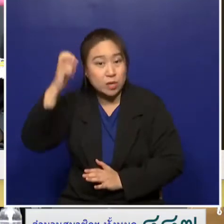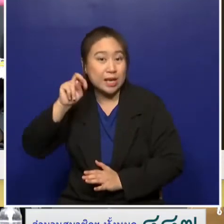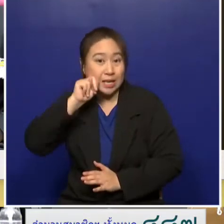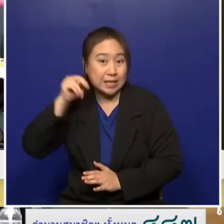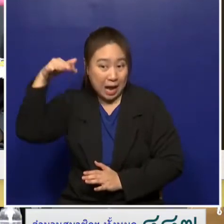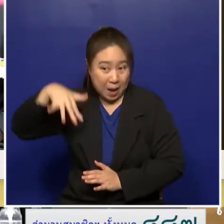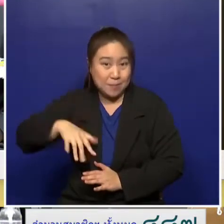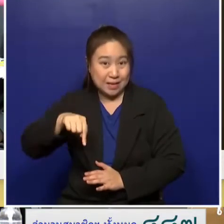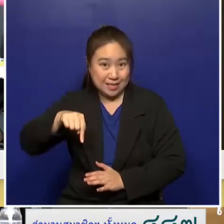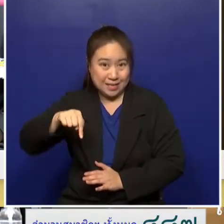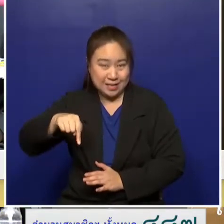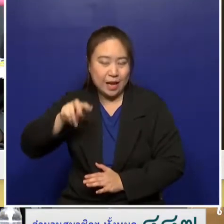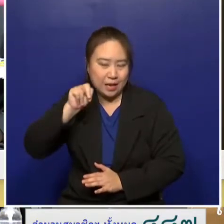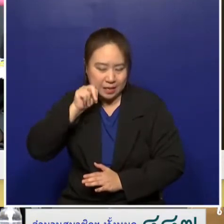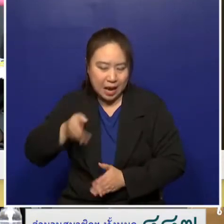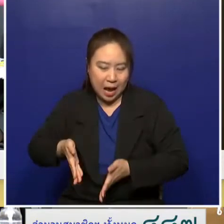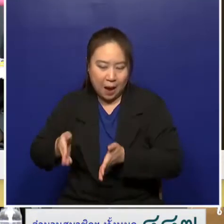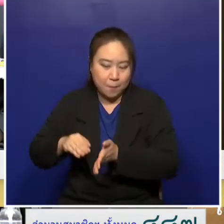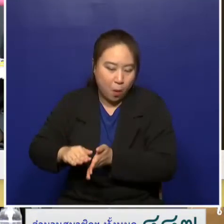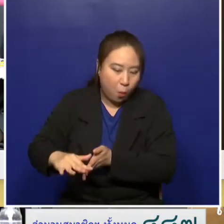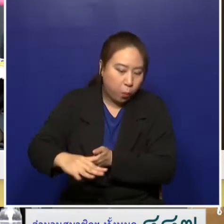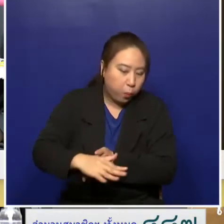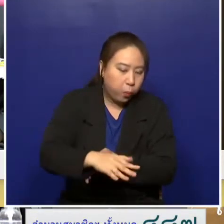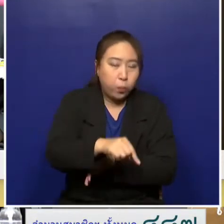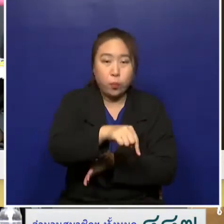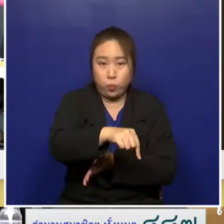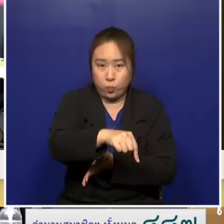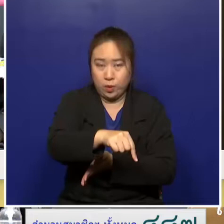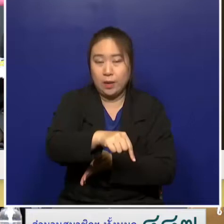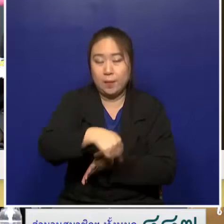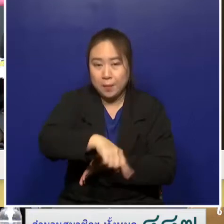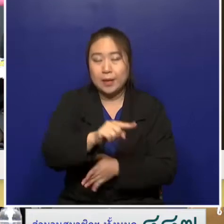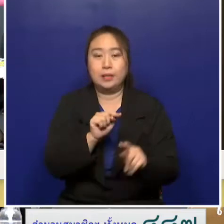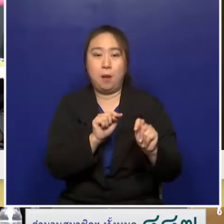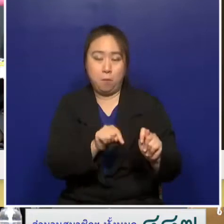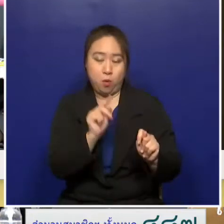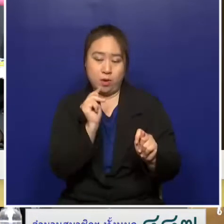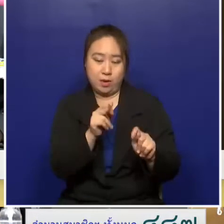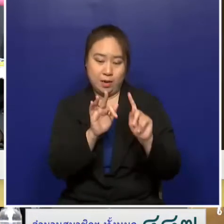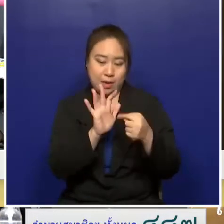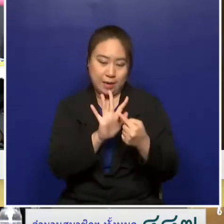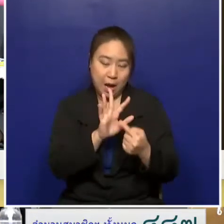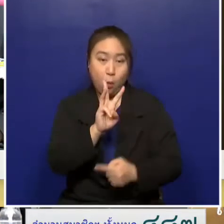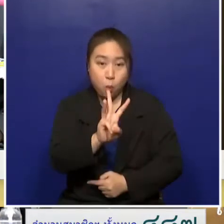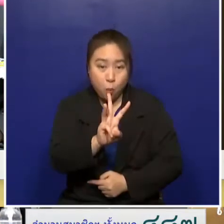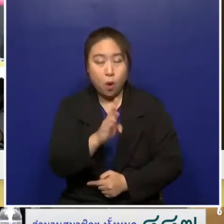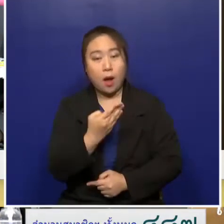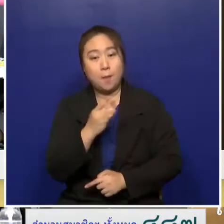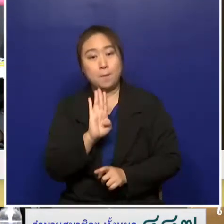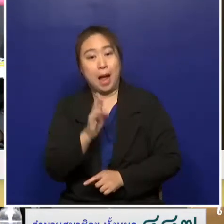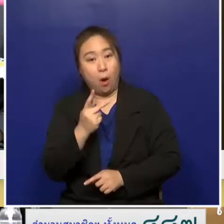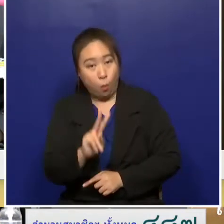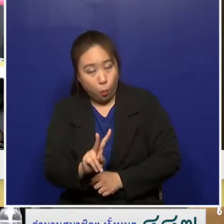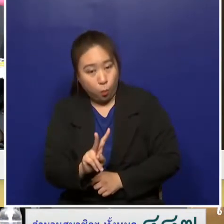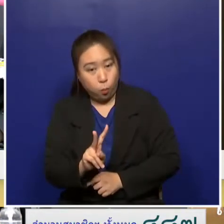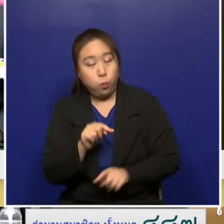ปลอยน้ำ มายัอำเภอท lunงเขจตามบนท lunง เขจตามบภัคู เขจตามบนLaughsส